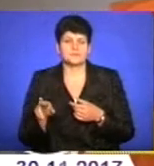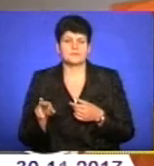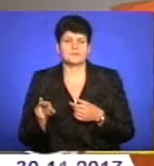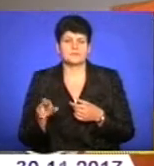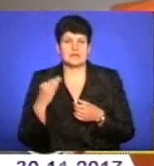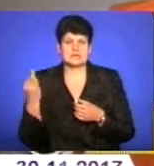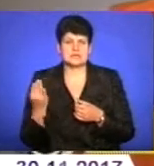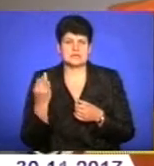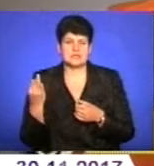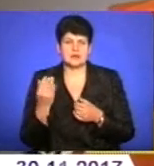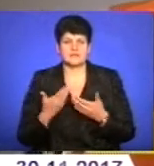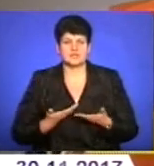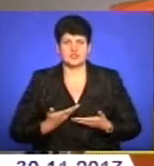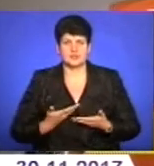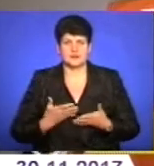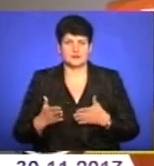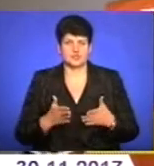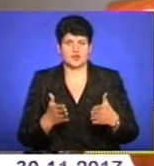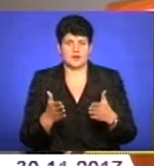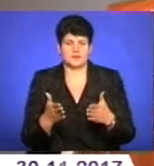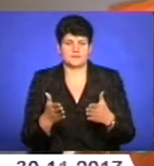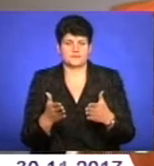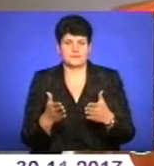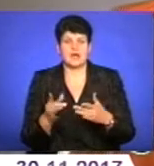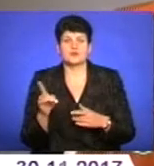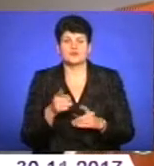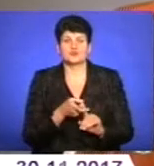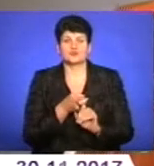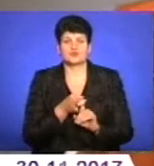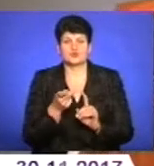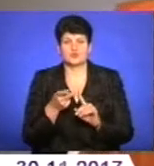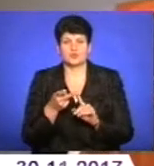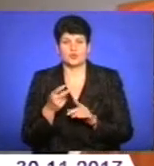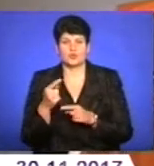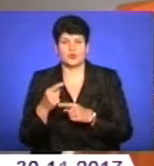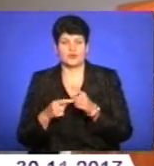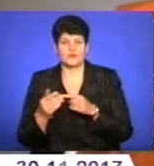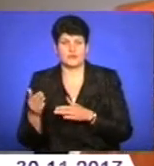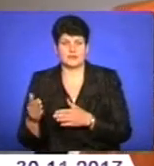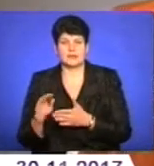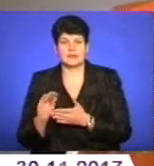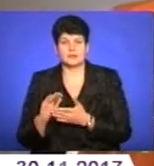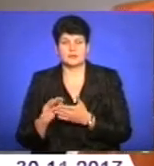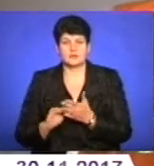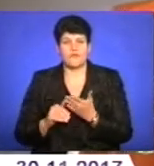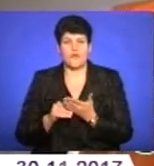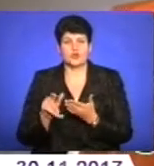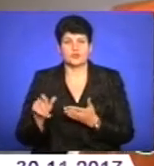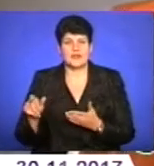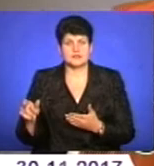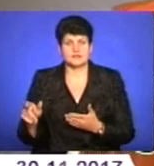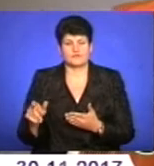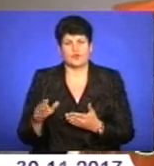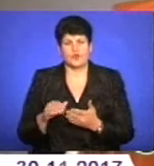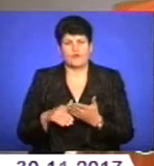досить цікавий життєвий шлях. А що стосується другої половини, де описується волонтерство, то мені,